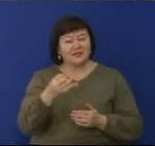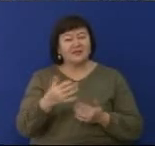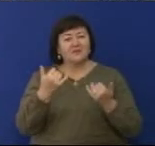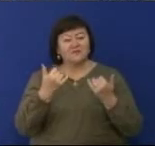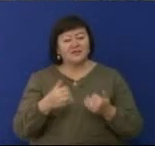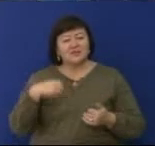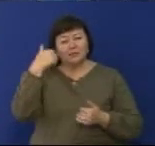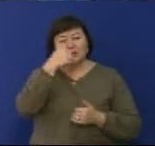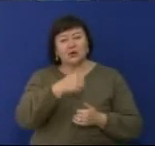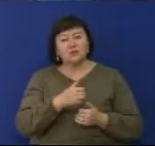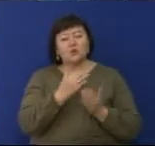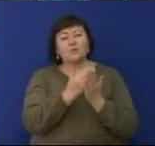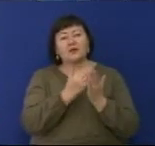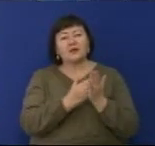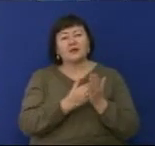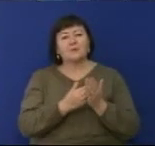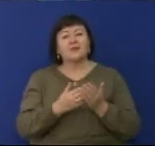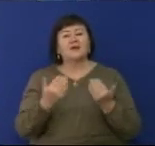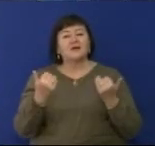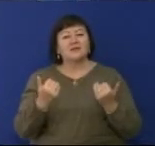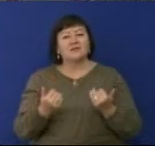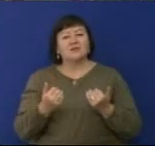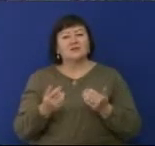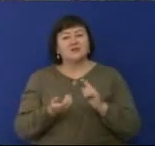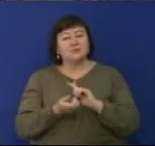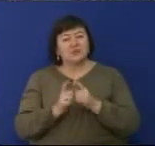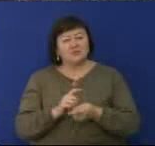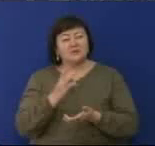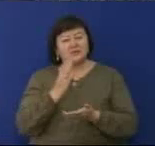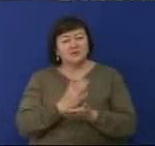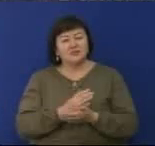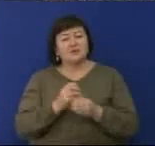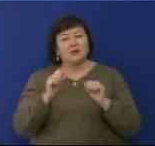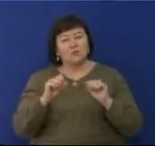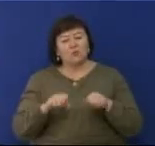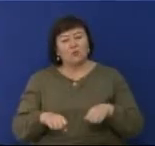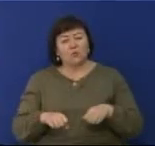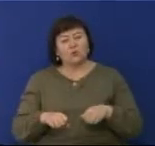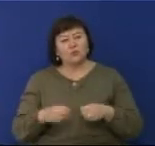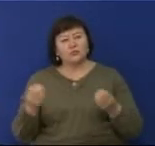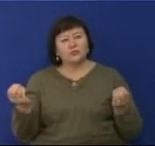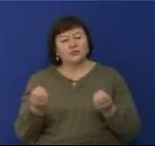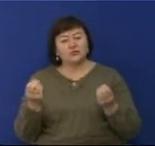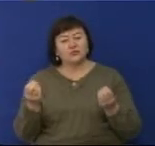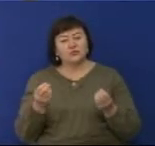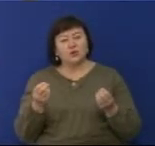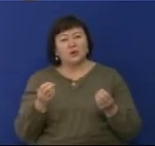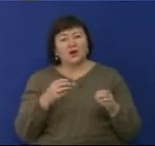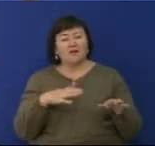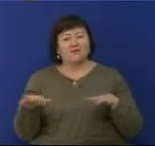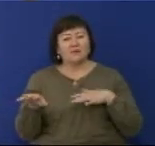согласно которым жилье построенная в рамках данной программы может реализовываться в том числе и через ипотечную программу